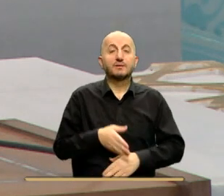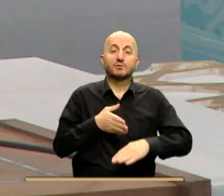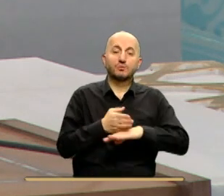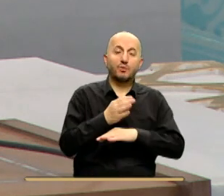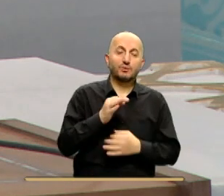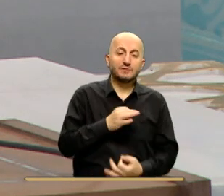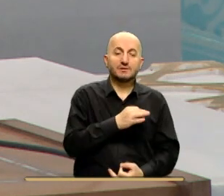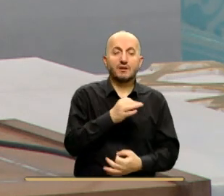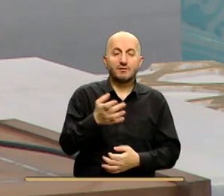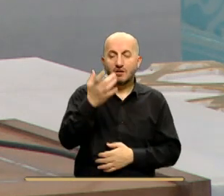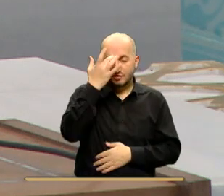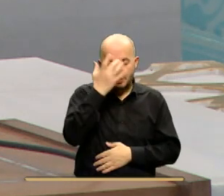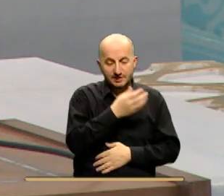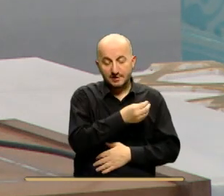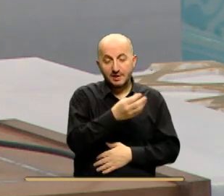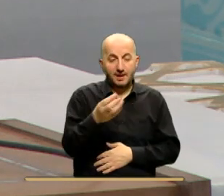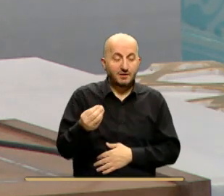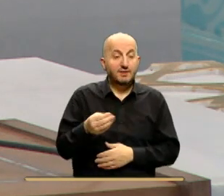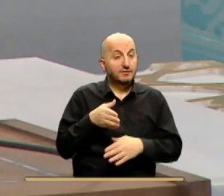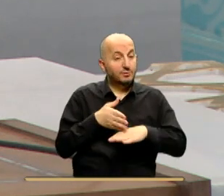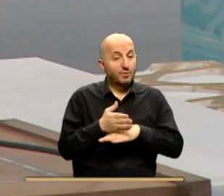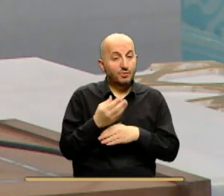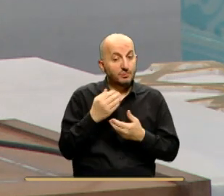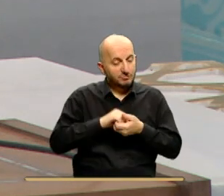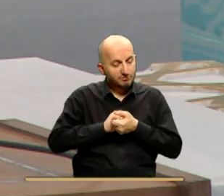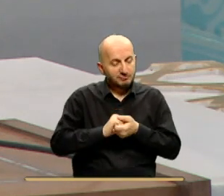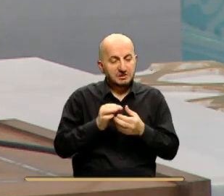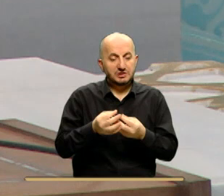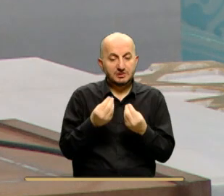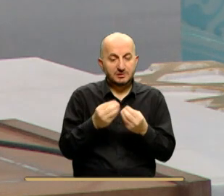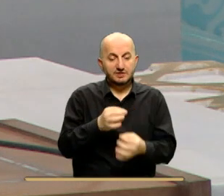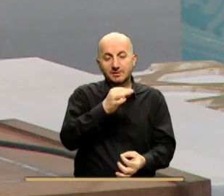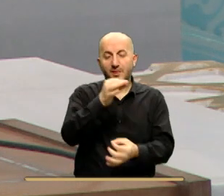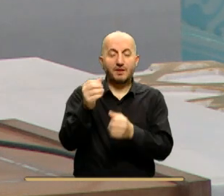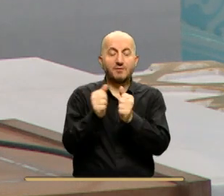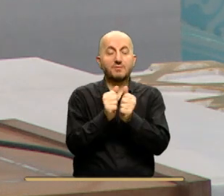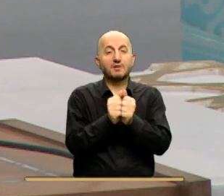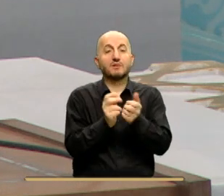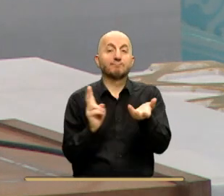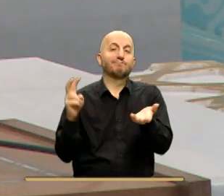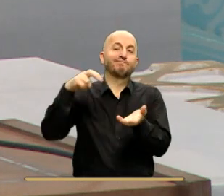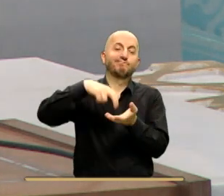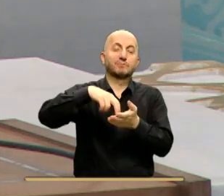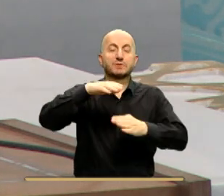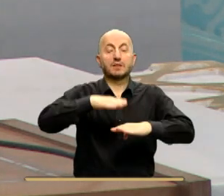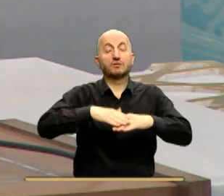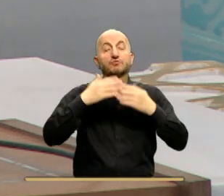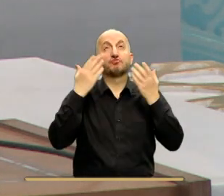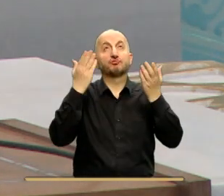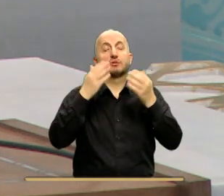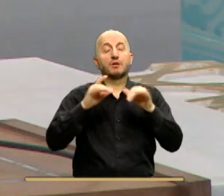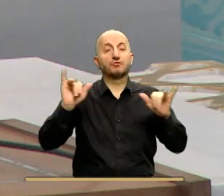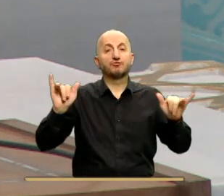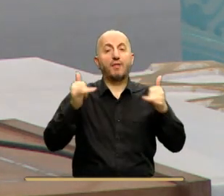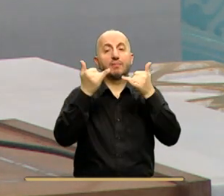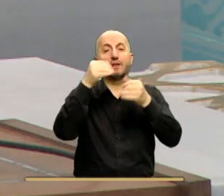sıddıklar, şehitler, salihler, iyilerle birlikte haşr-ı neşe eylesin inşallah.